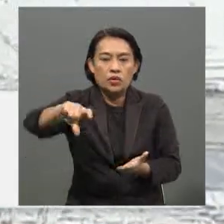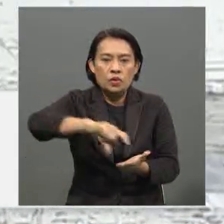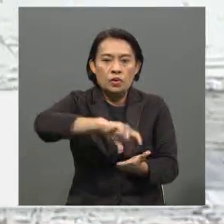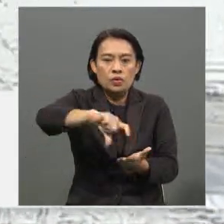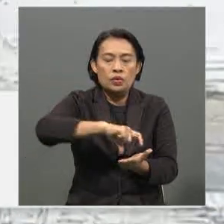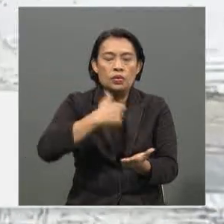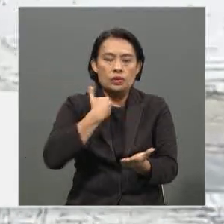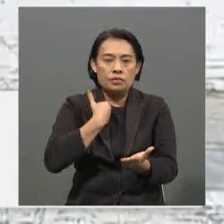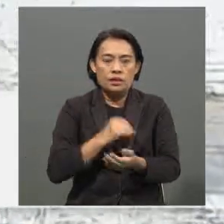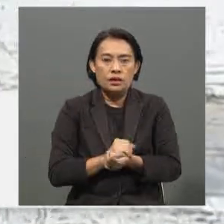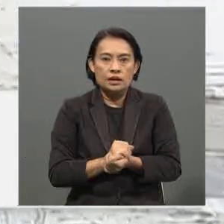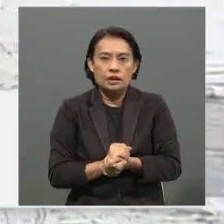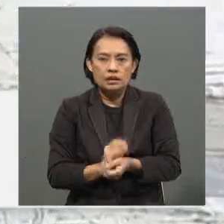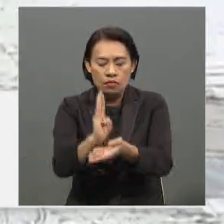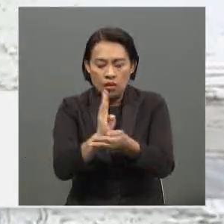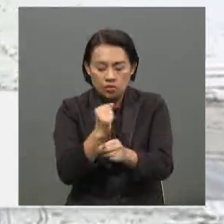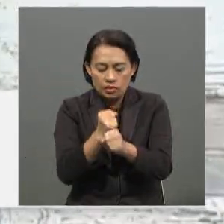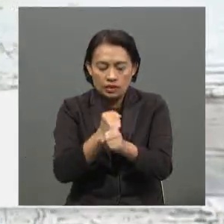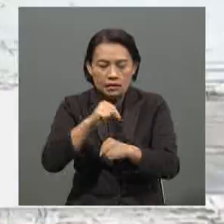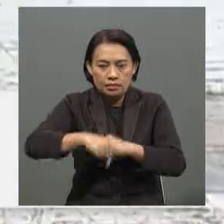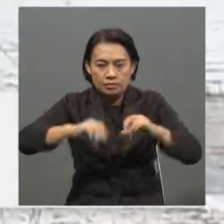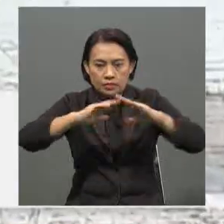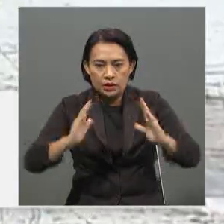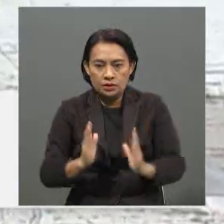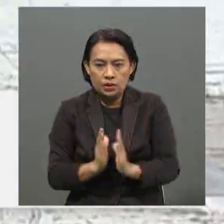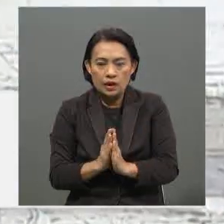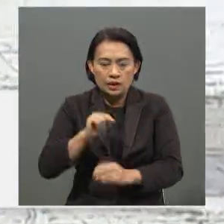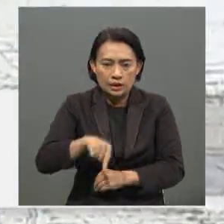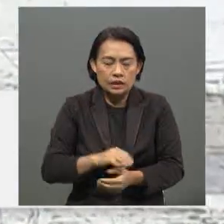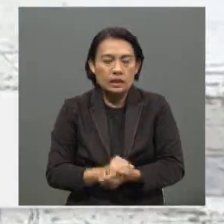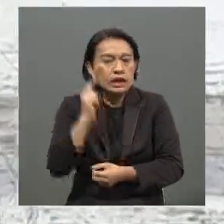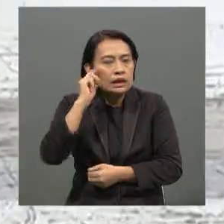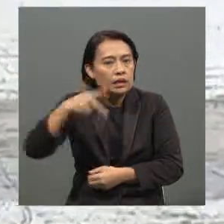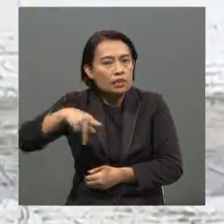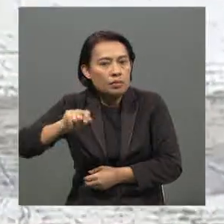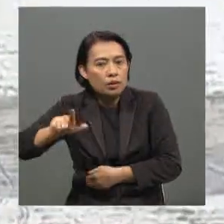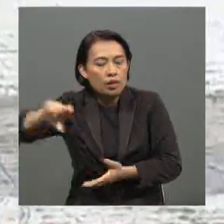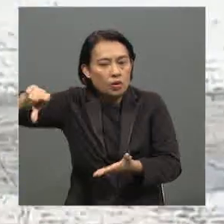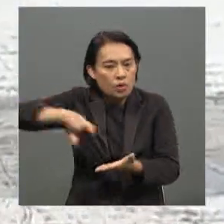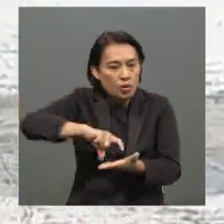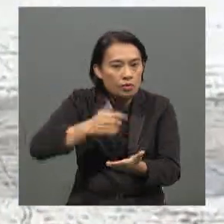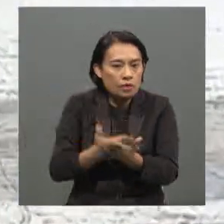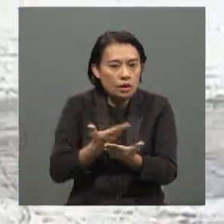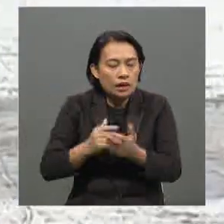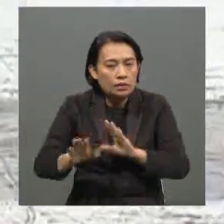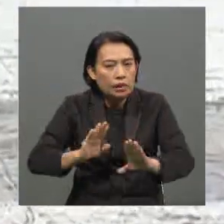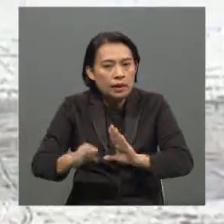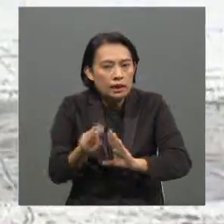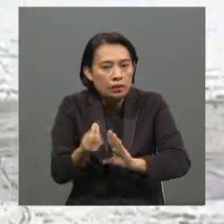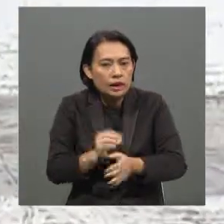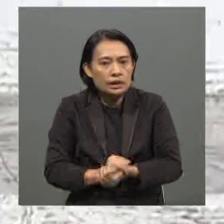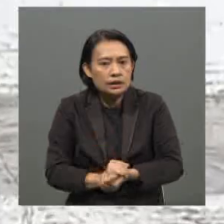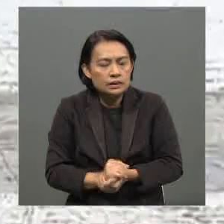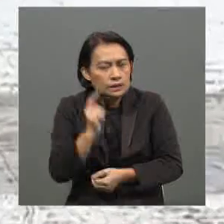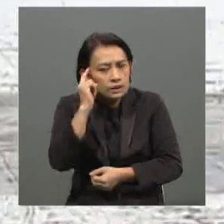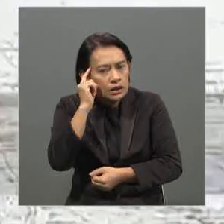ทำุที่วัดสว่างน้ำใสอ่าถ้านับเฉพาะบอสพอนี่ประมาณเท่าไหร่ครับที่ที่เคยโอนเงินคิดว่าหวงพี่ว่า